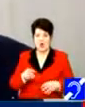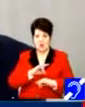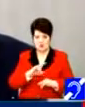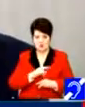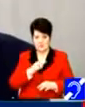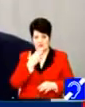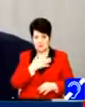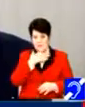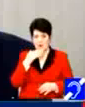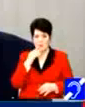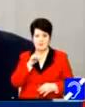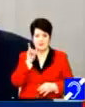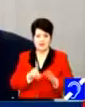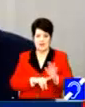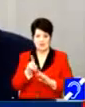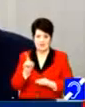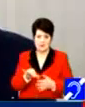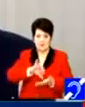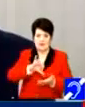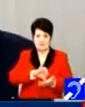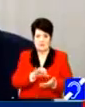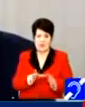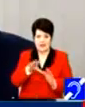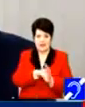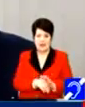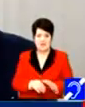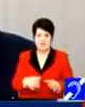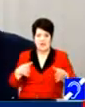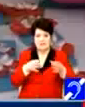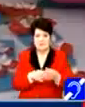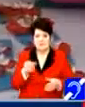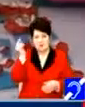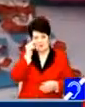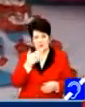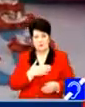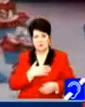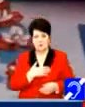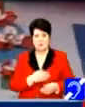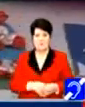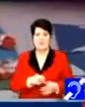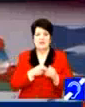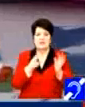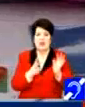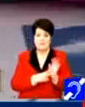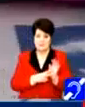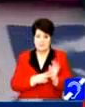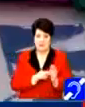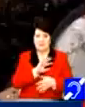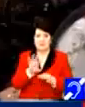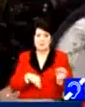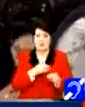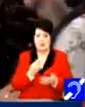au început a participa în cadrul ansamblului nostru liceal. Astfel, 17 proiecte au beneficiat de